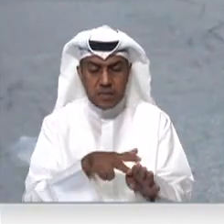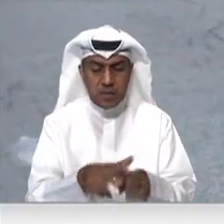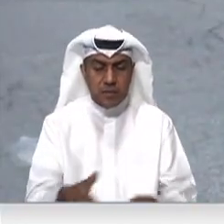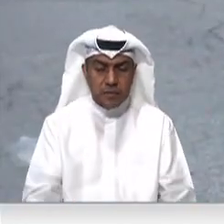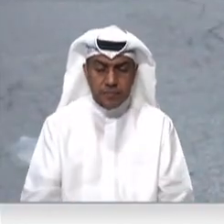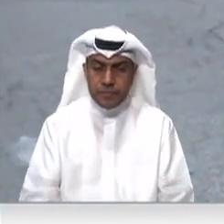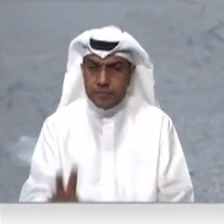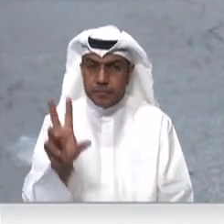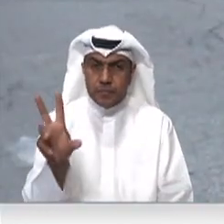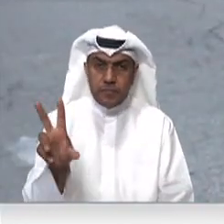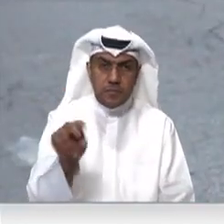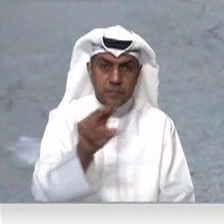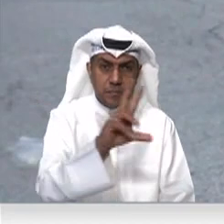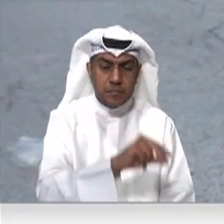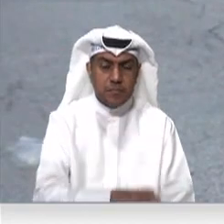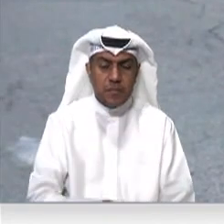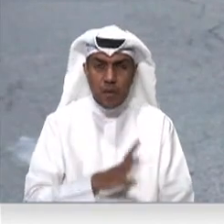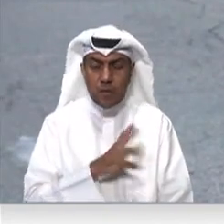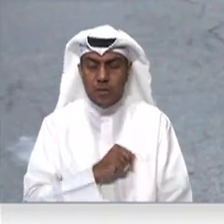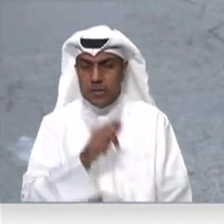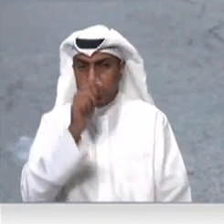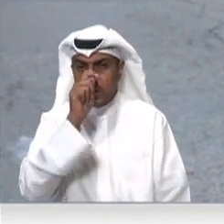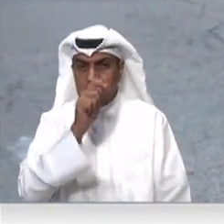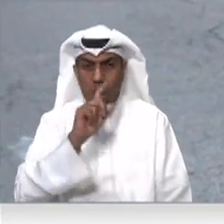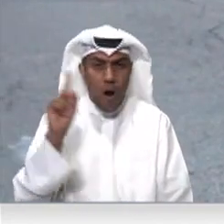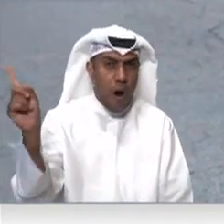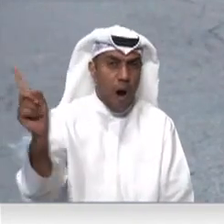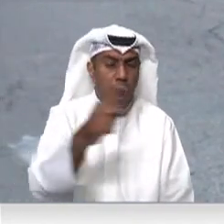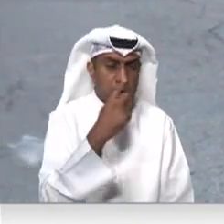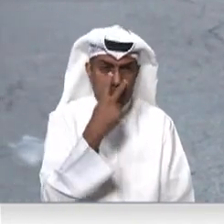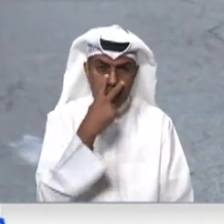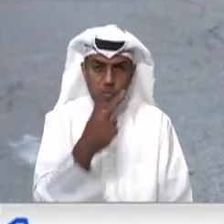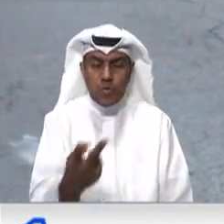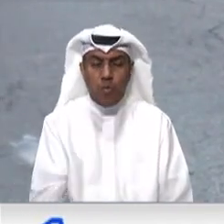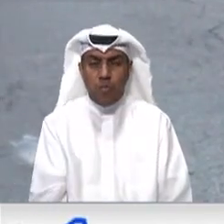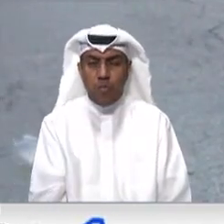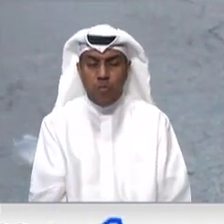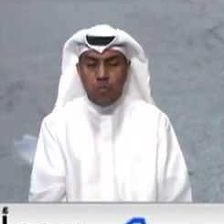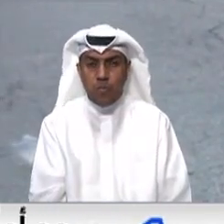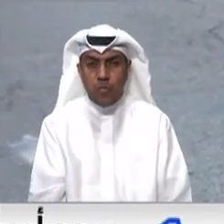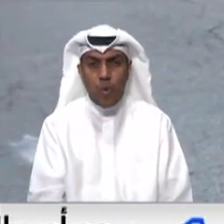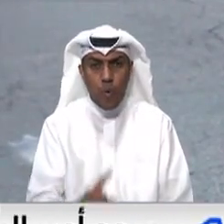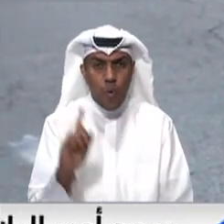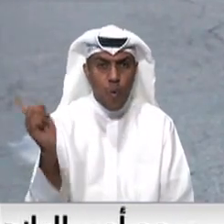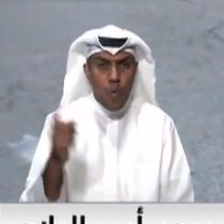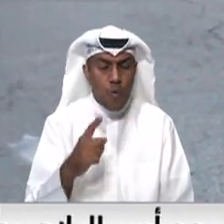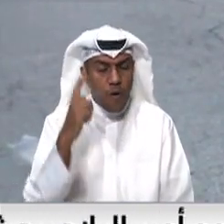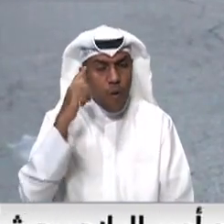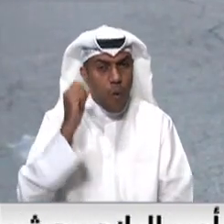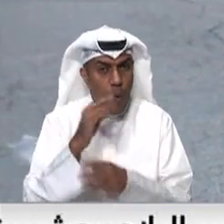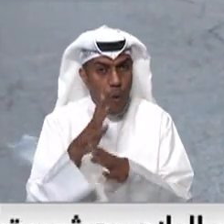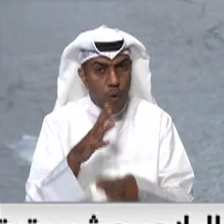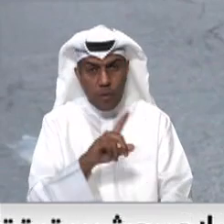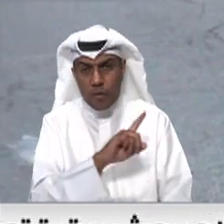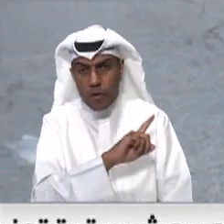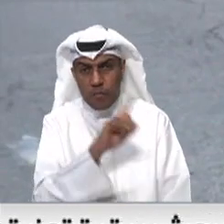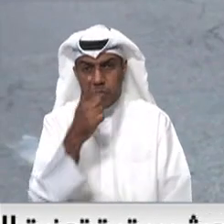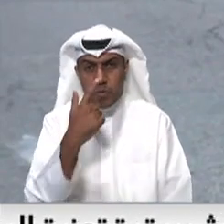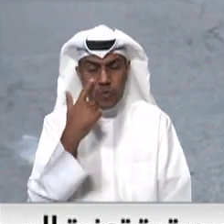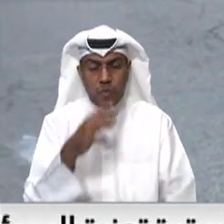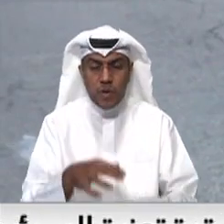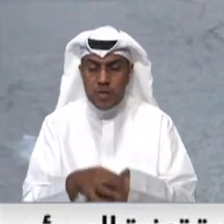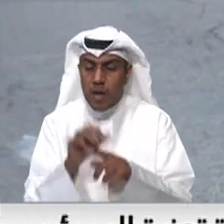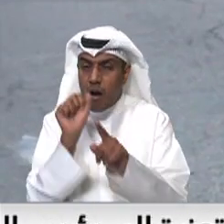مثلما يمعن في عدوانه أمام مرأى ومسمع المجتمع الدولي الذي رفع شعارات الحرية والديمقراطية وحقوق